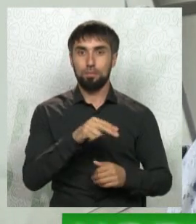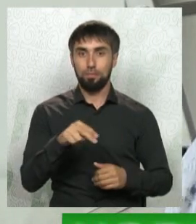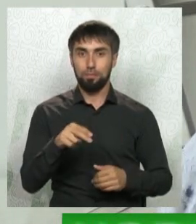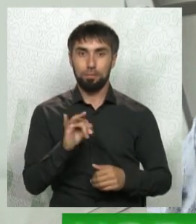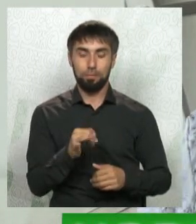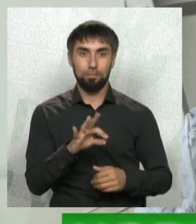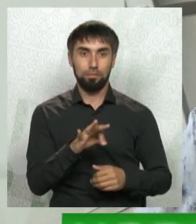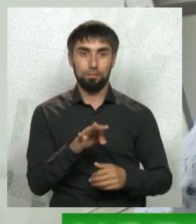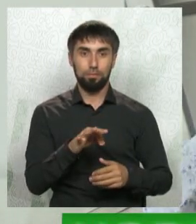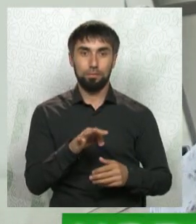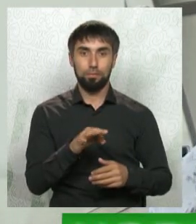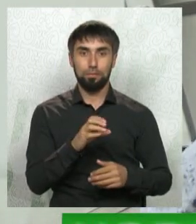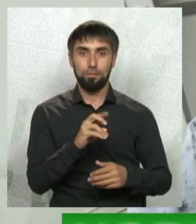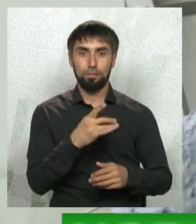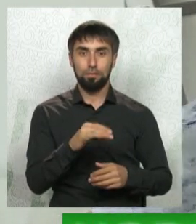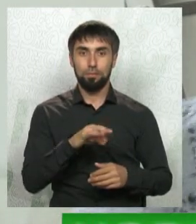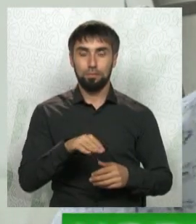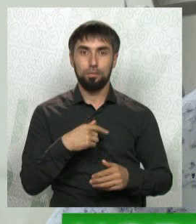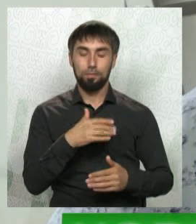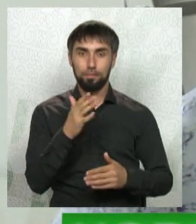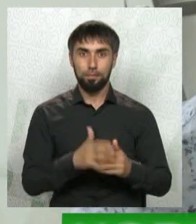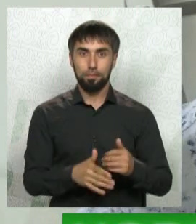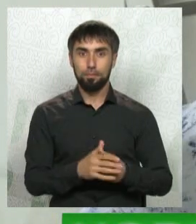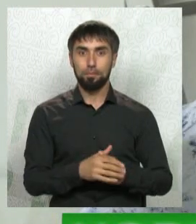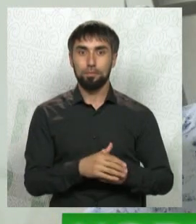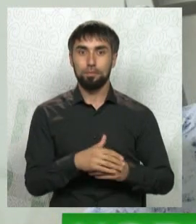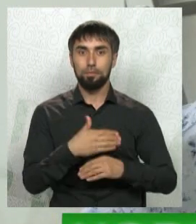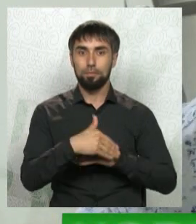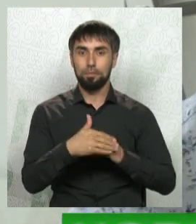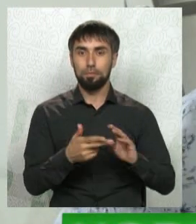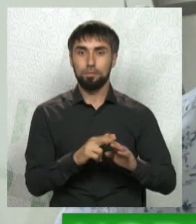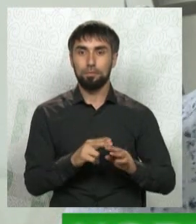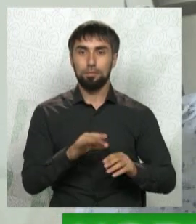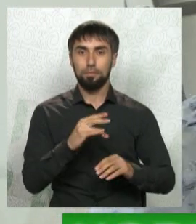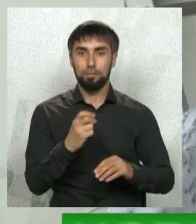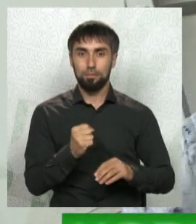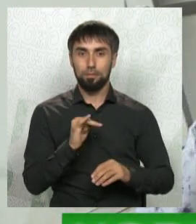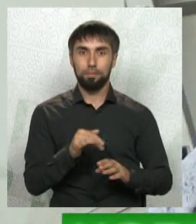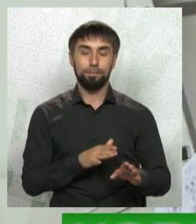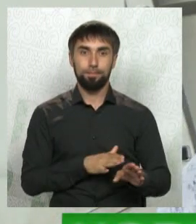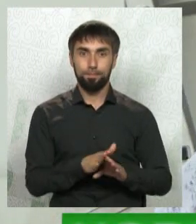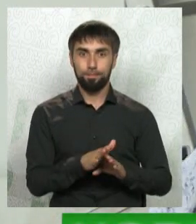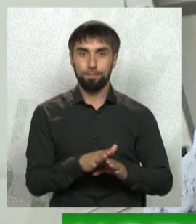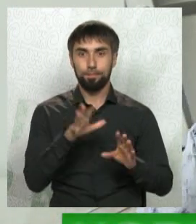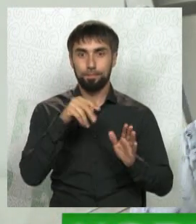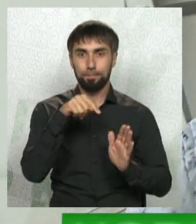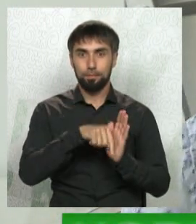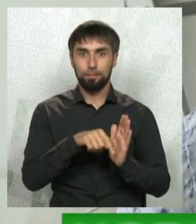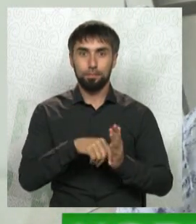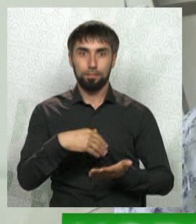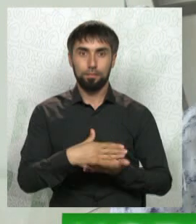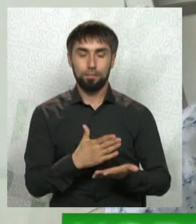По сборному пункту мы закончили наружные самонесущие стены, также выполнены все внутренние